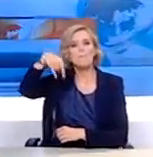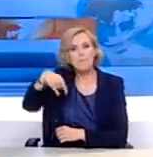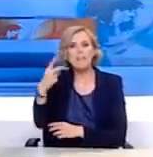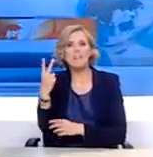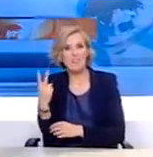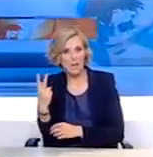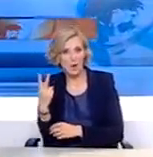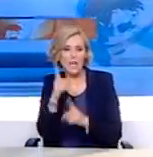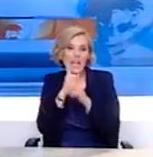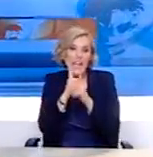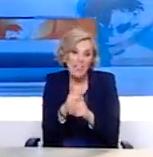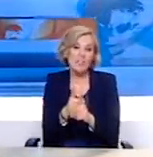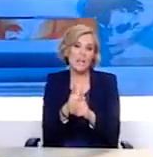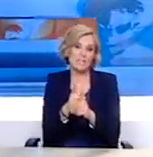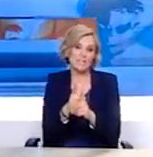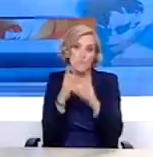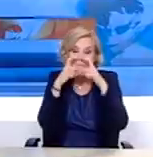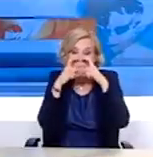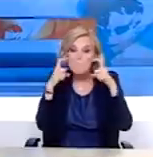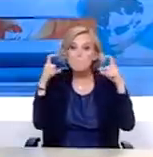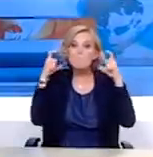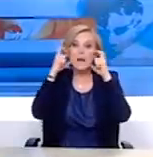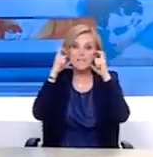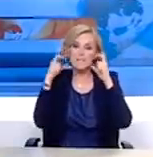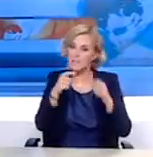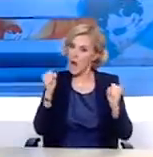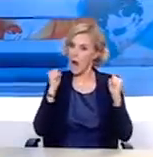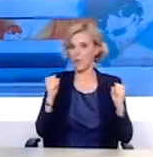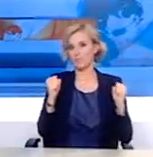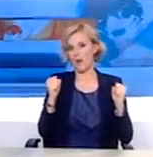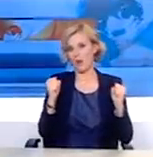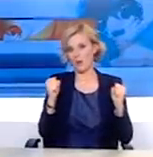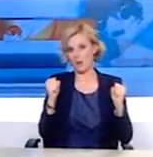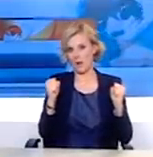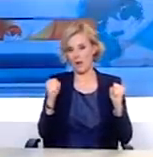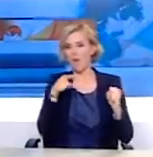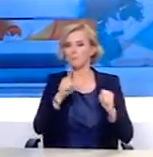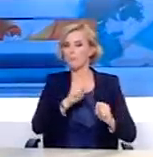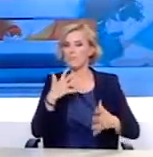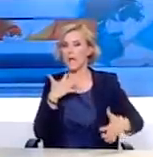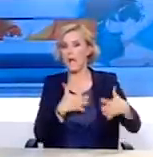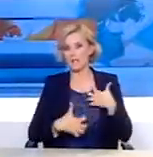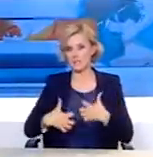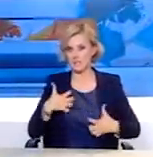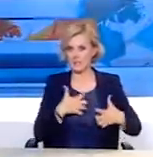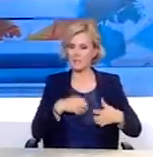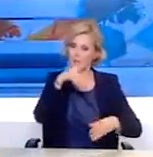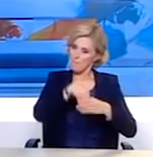προϋποθέσεις προκειμένου να γίνεται σωστά και με ασφάλεια η δουλειά και δεν πρέπει να υπάρχει κανένας λόγος ανησυχίας.